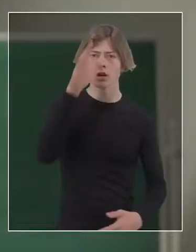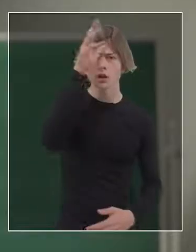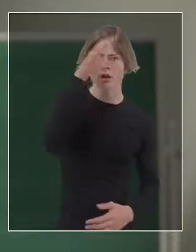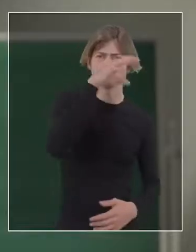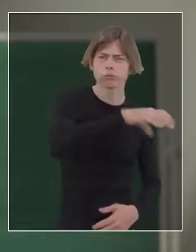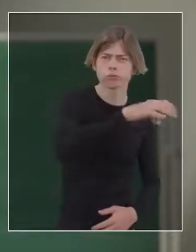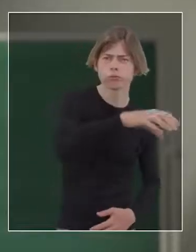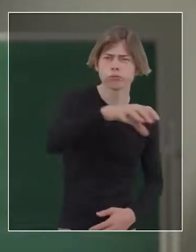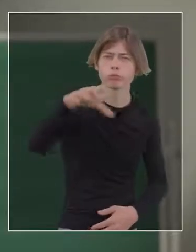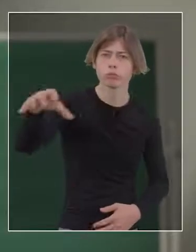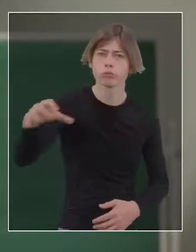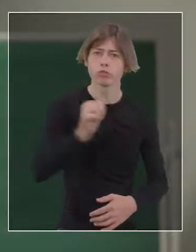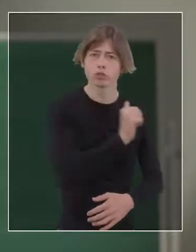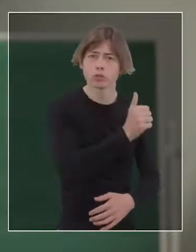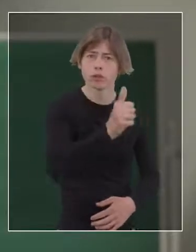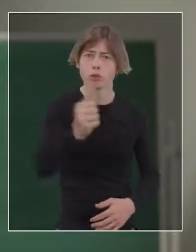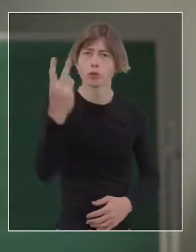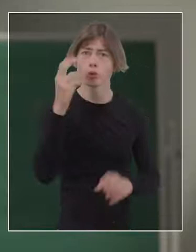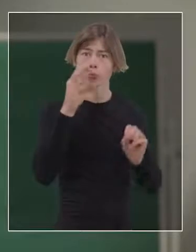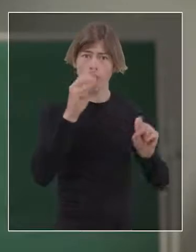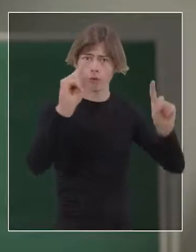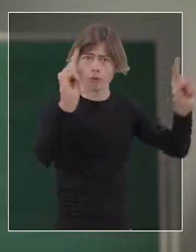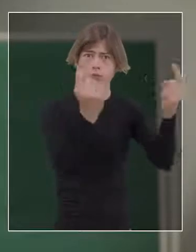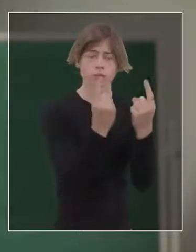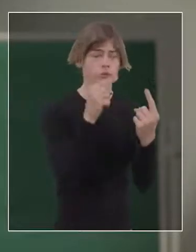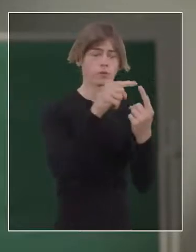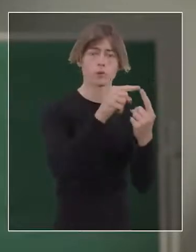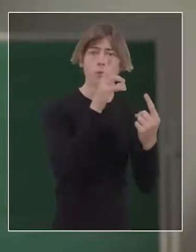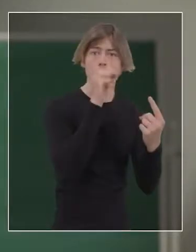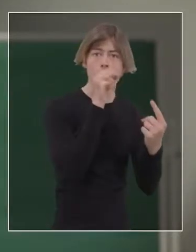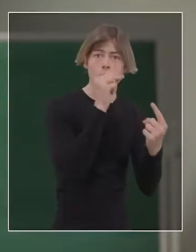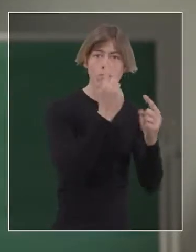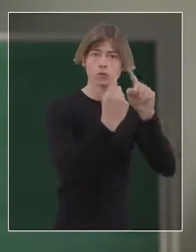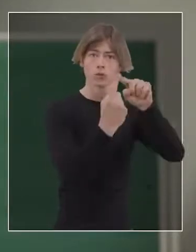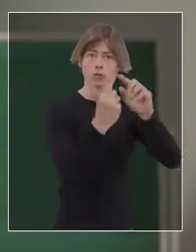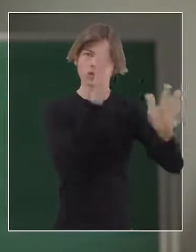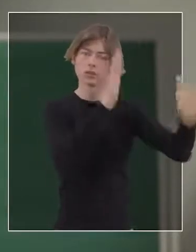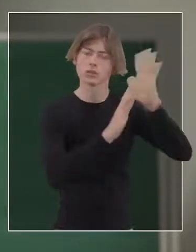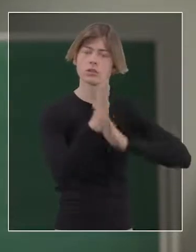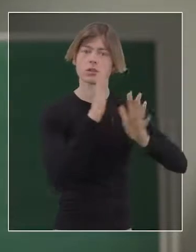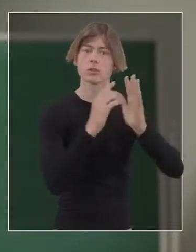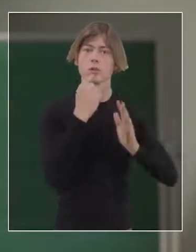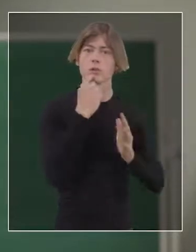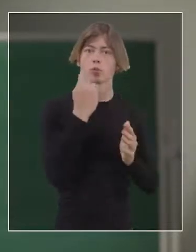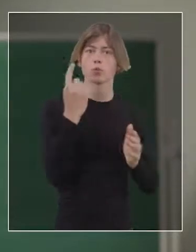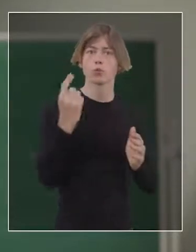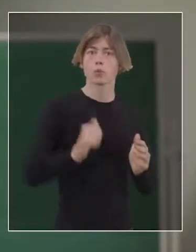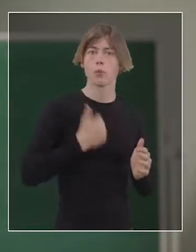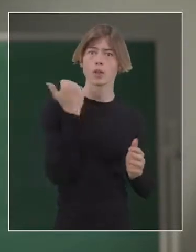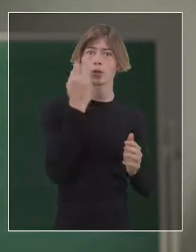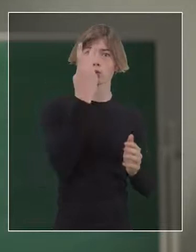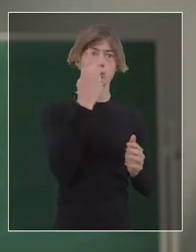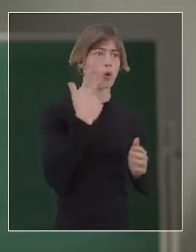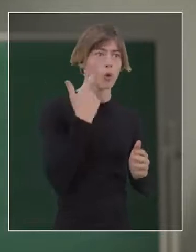Déjà, ça veut dire que dans la classe, il y a les deux profs, le prof qui signe et le prof qui parle. Et nous, les